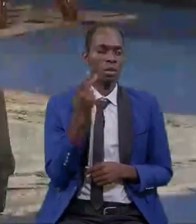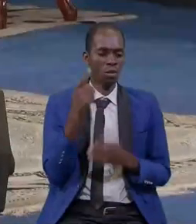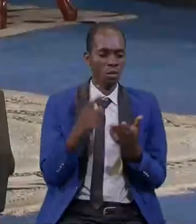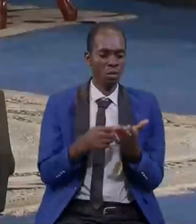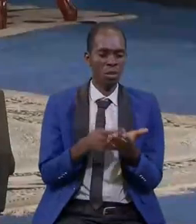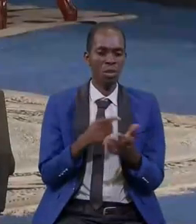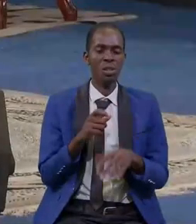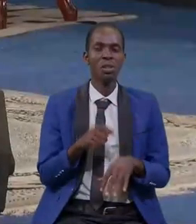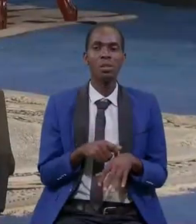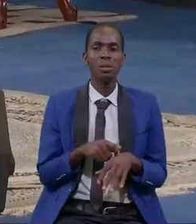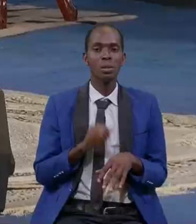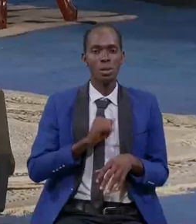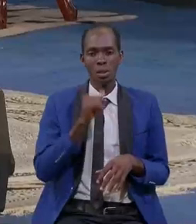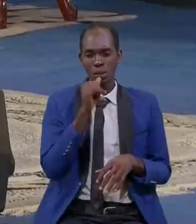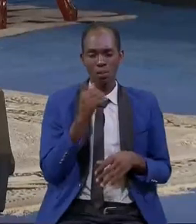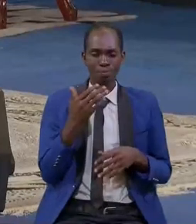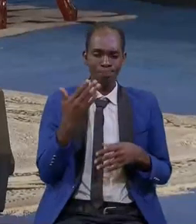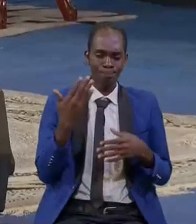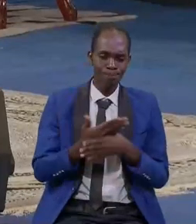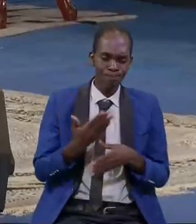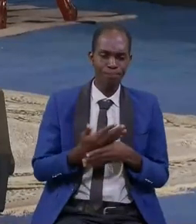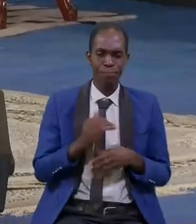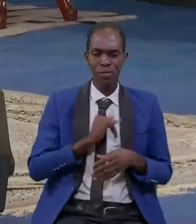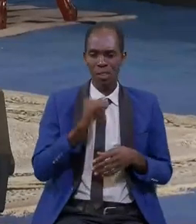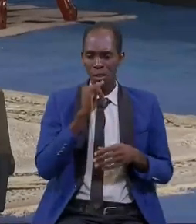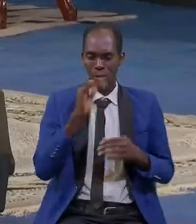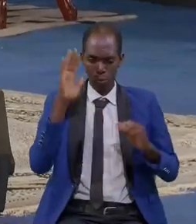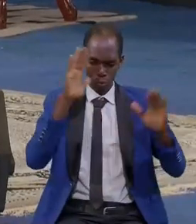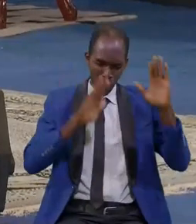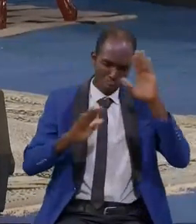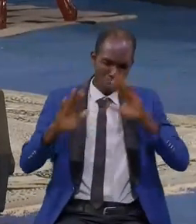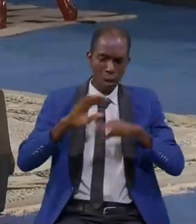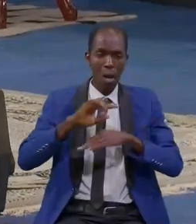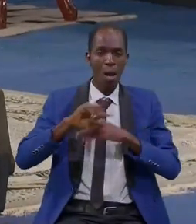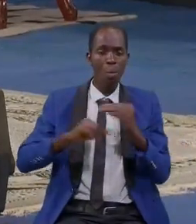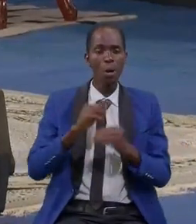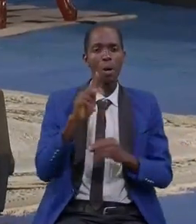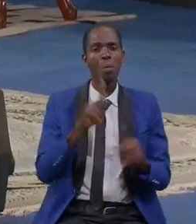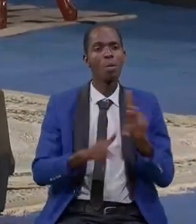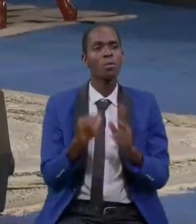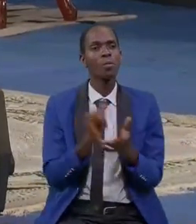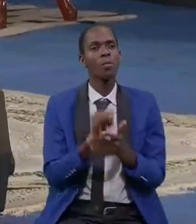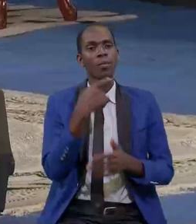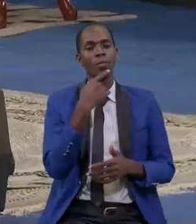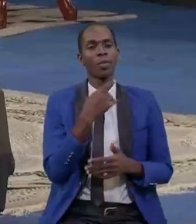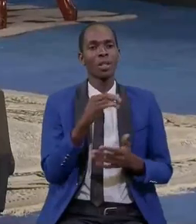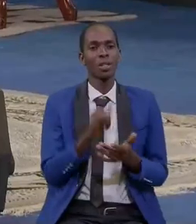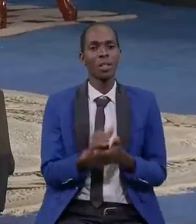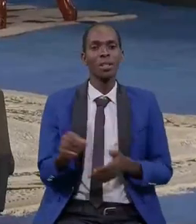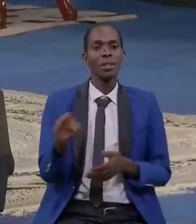Faites disparaître le vieux levain. Vous savez, parfois je suis préoccupé de ceux qui disent qu'ils viennent à